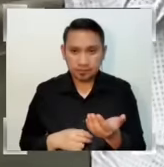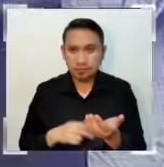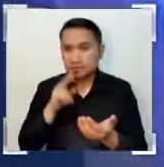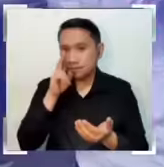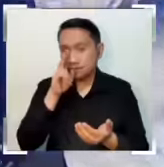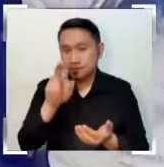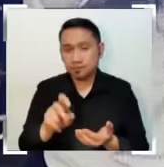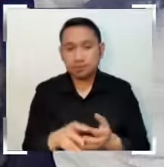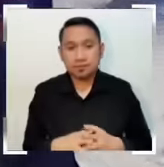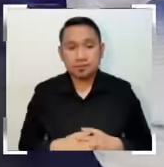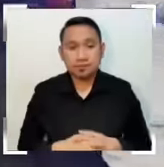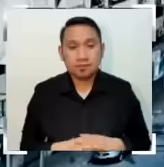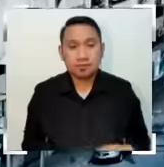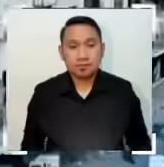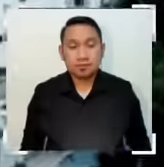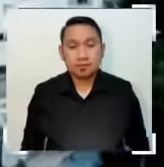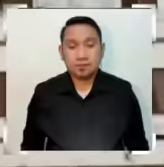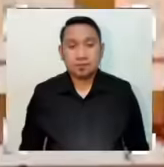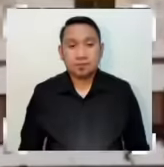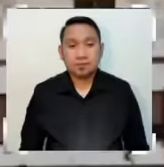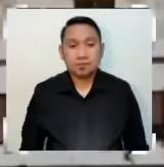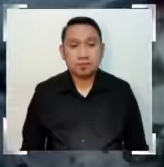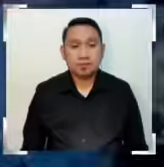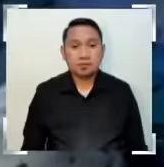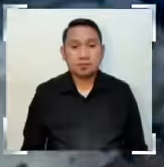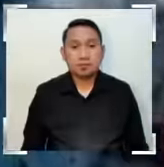inyong saksi.